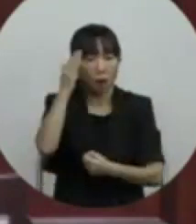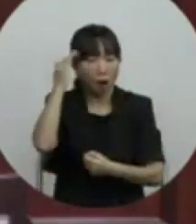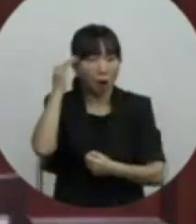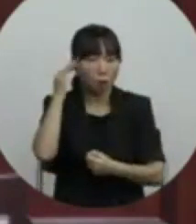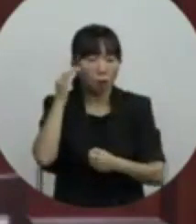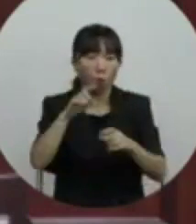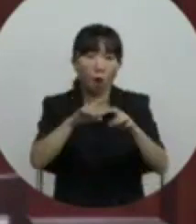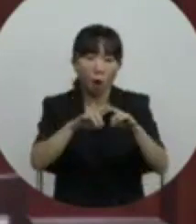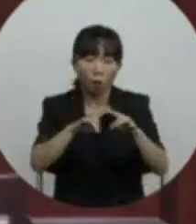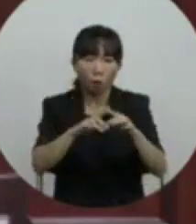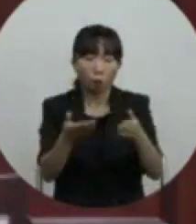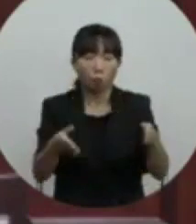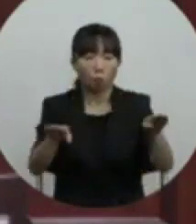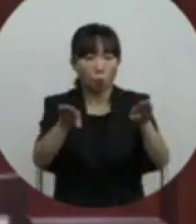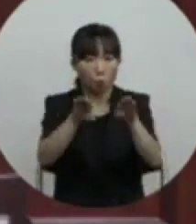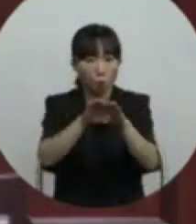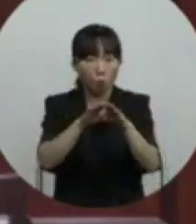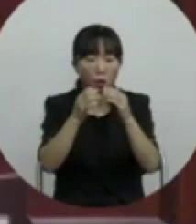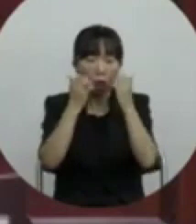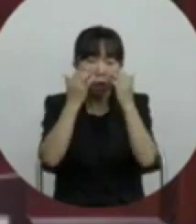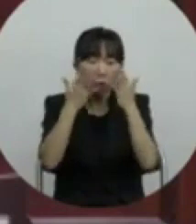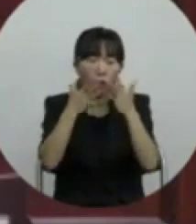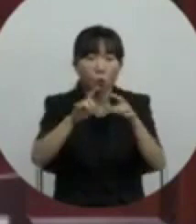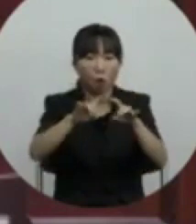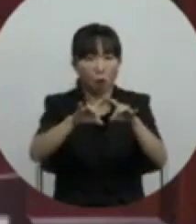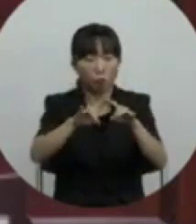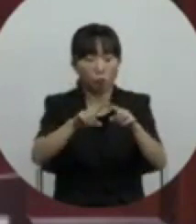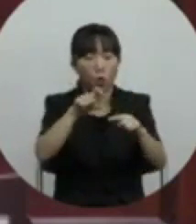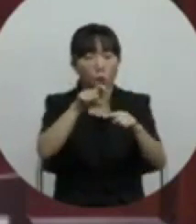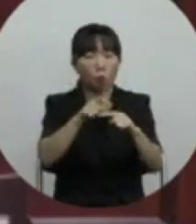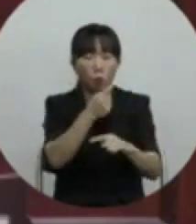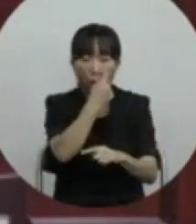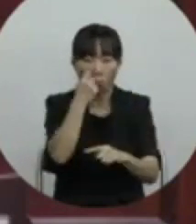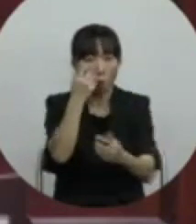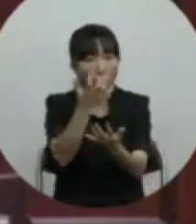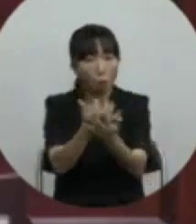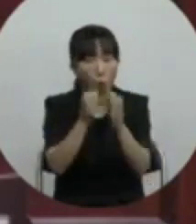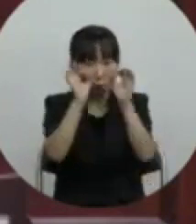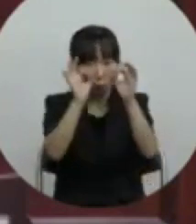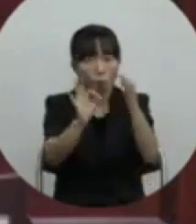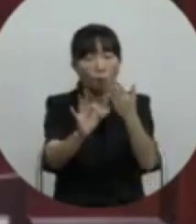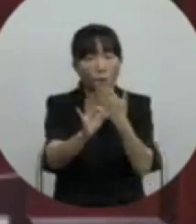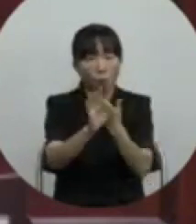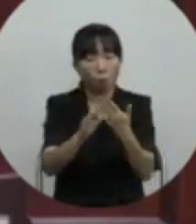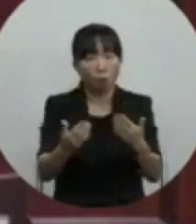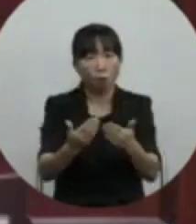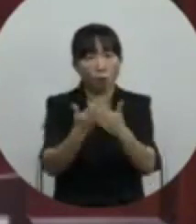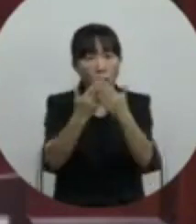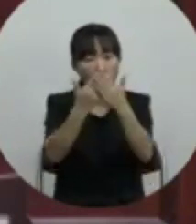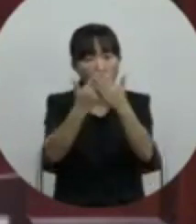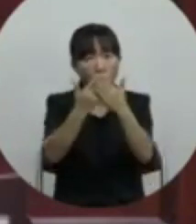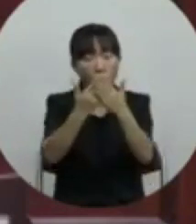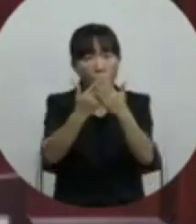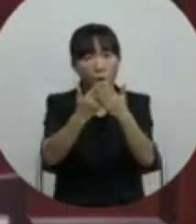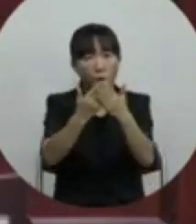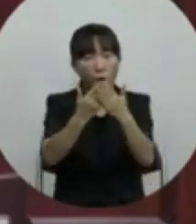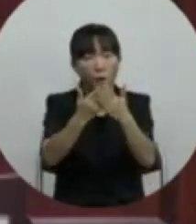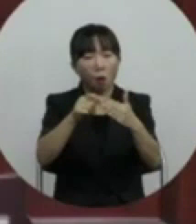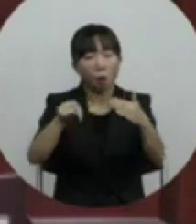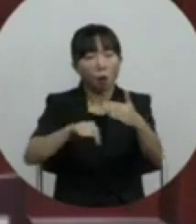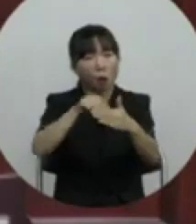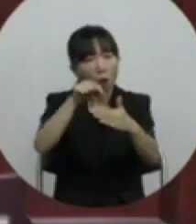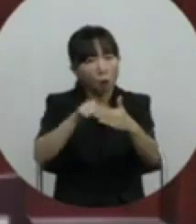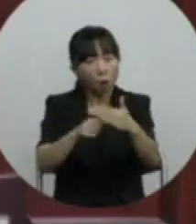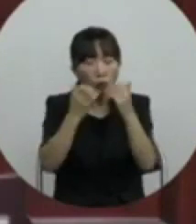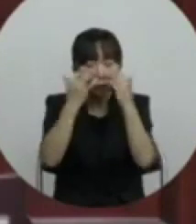한국에너지공단의 2021년 신재생 에너지 보급 통계 보고서에 따르면 우리나라 발전량 가운데 그 신재생